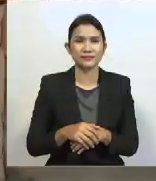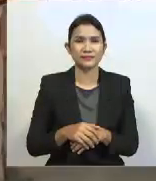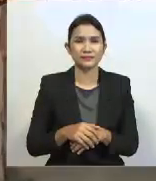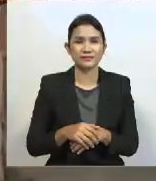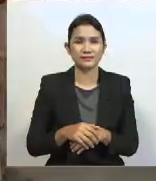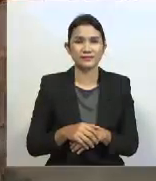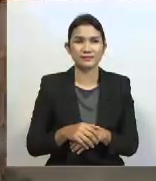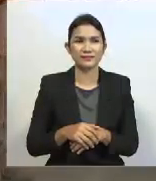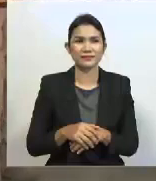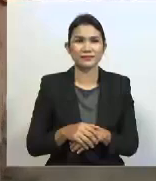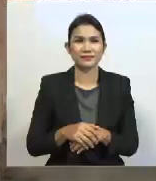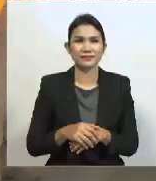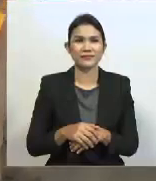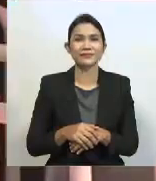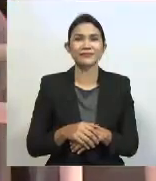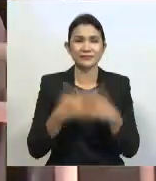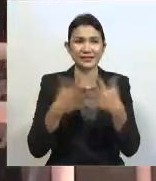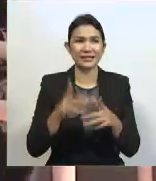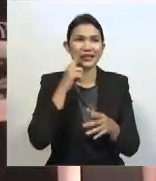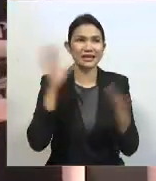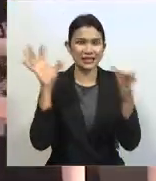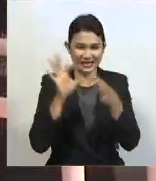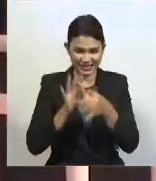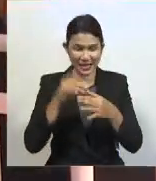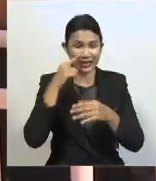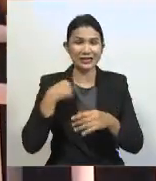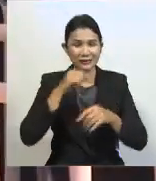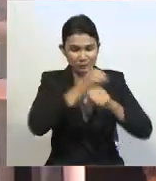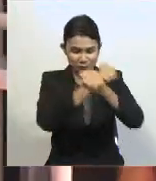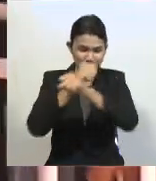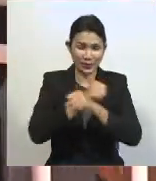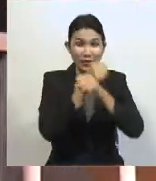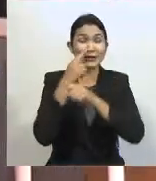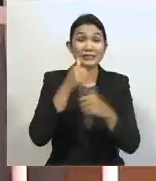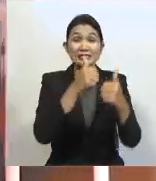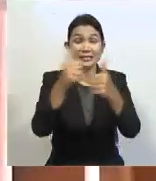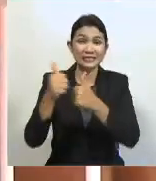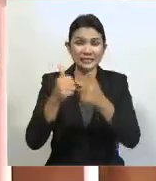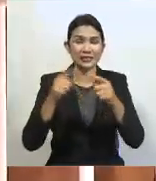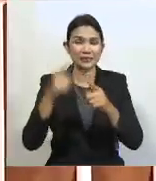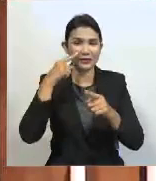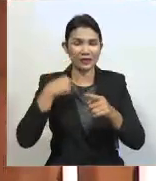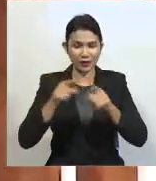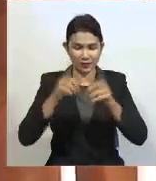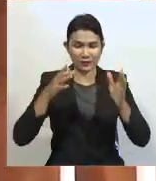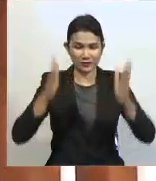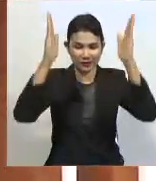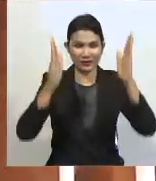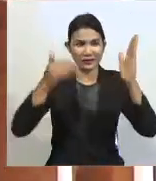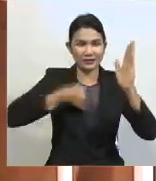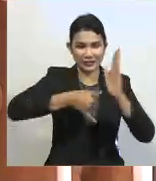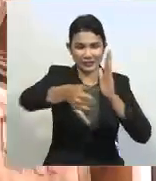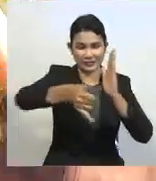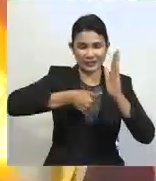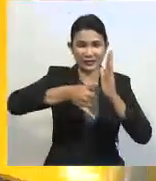เอ้ยยังไม่เข้าดิสำหรับการรักษาความปลอดภัยก็เป็นไปอย่างเข้มงวดค่ะมีการติดตั้งเครื่องสแกนตรวจค้นกระเป๋าด้วยนะค